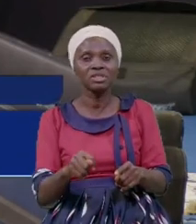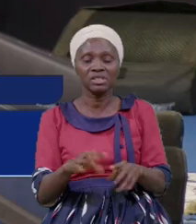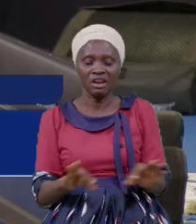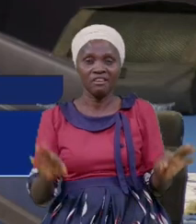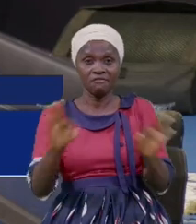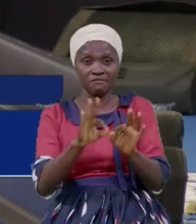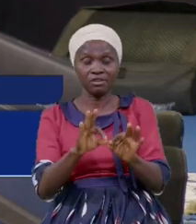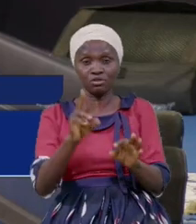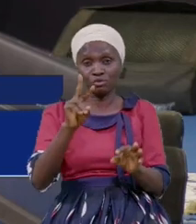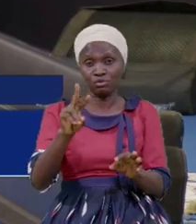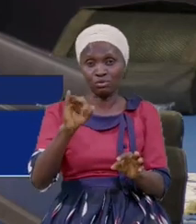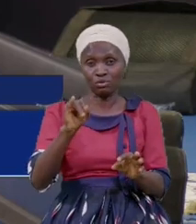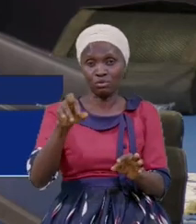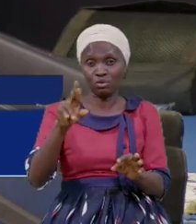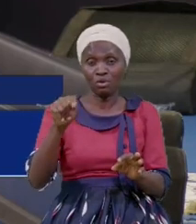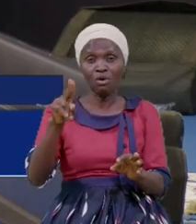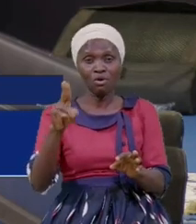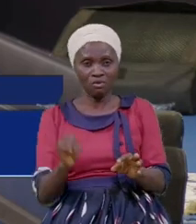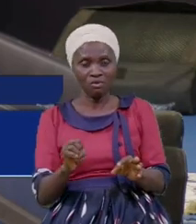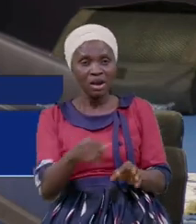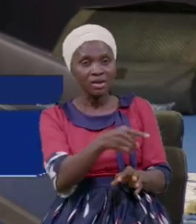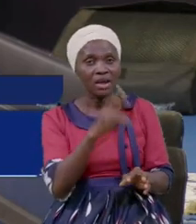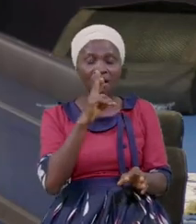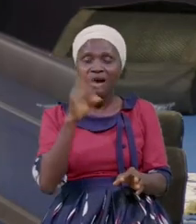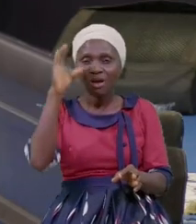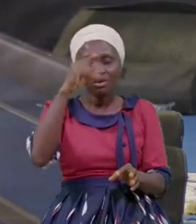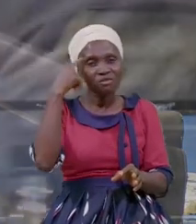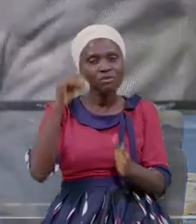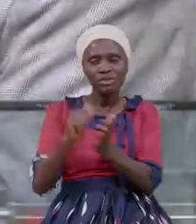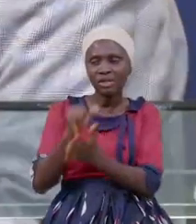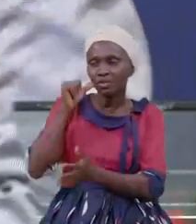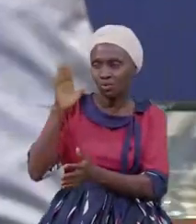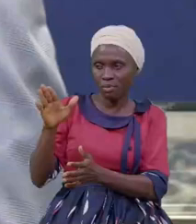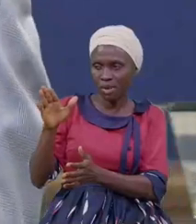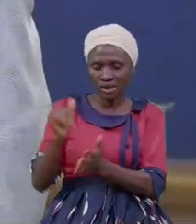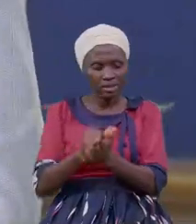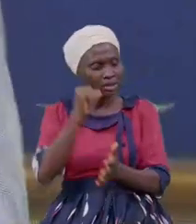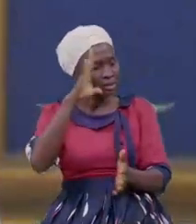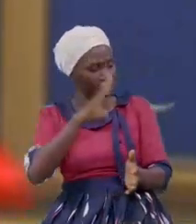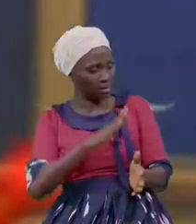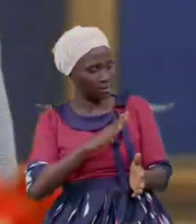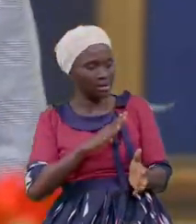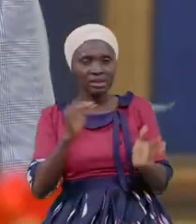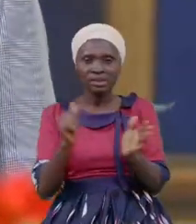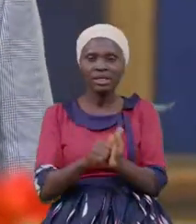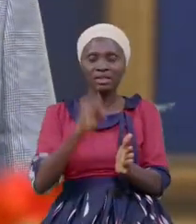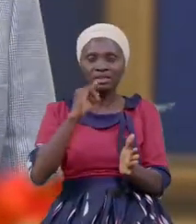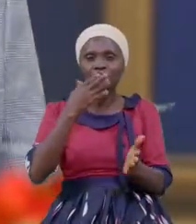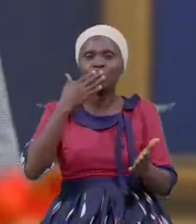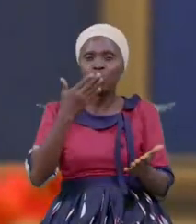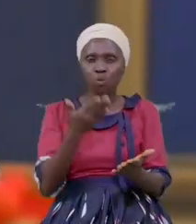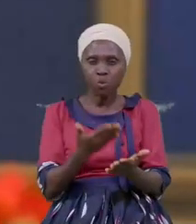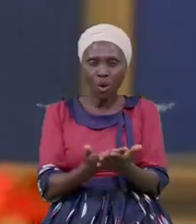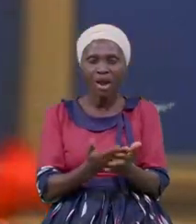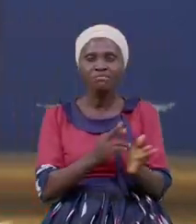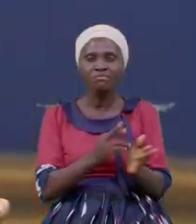cherche la préparation les gens cherche cette femme cette jeune fille qui est bien